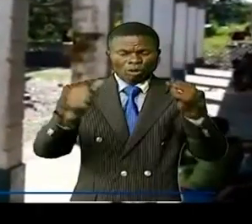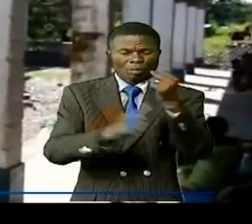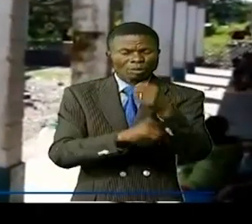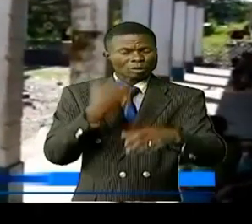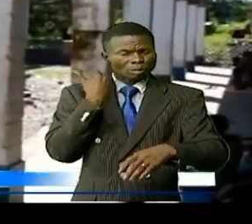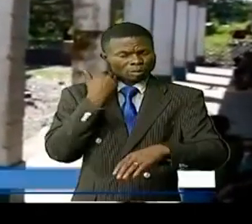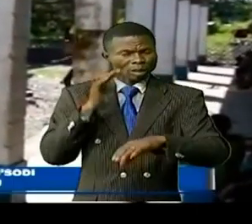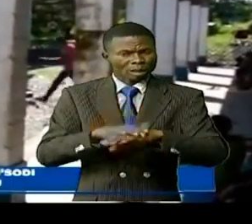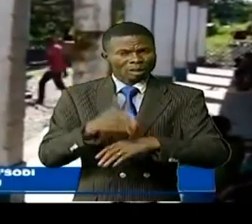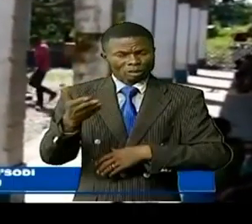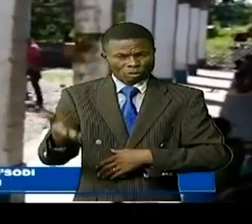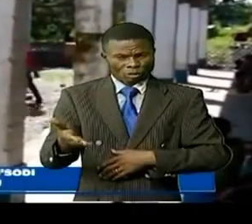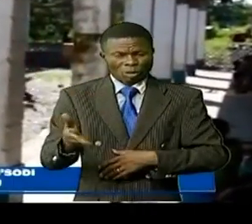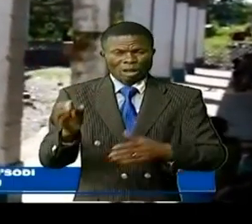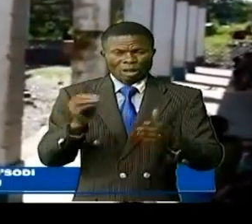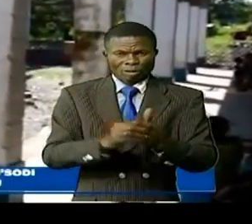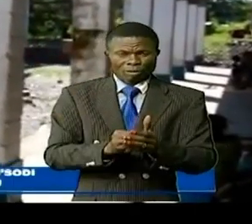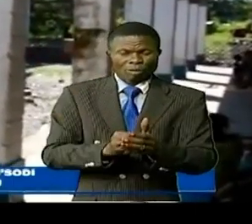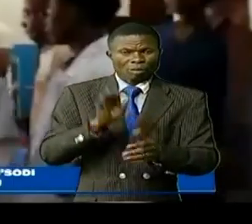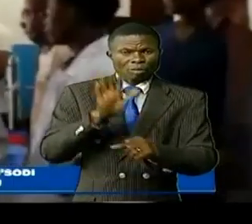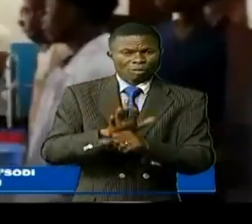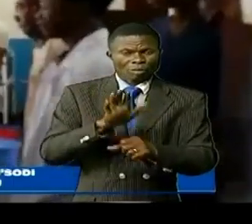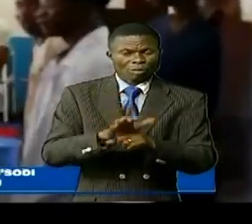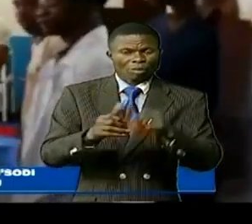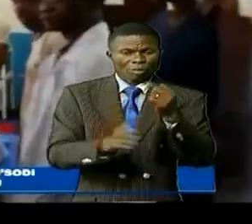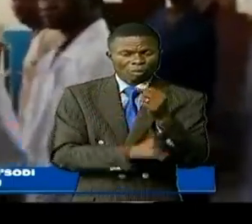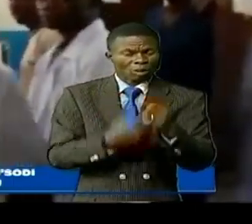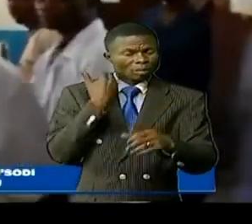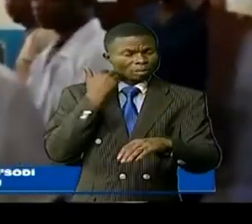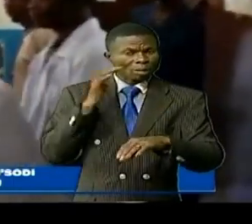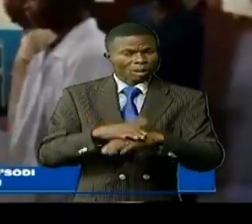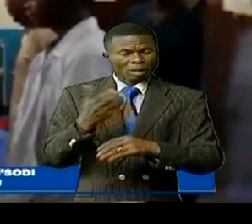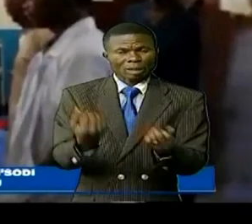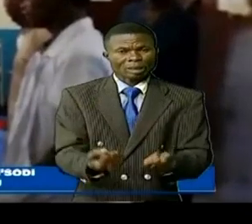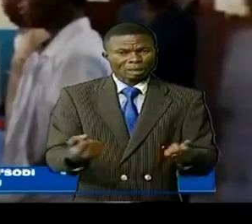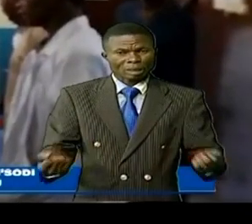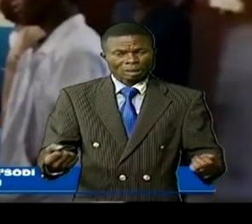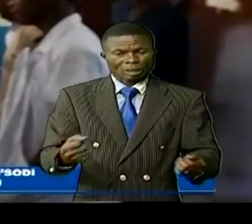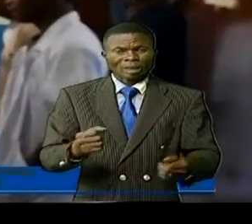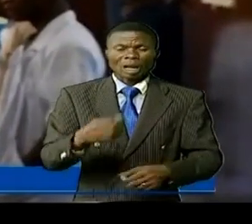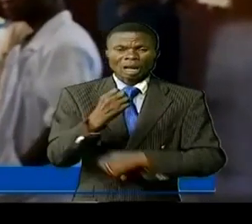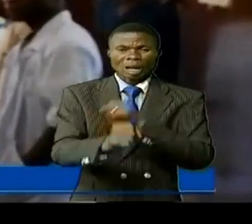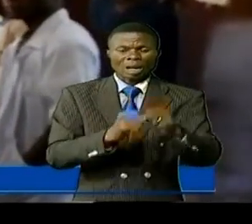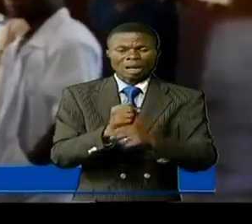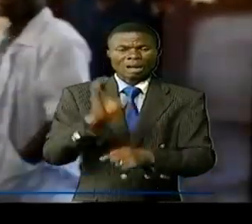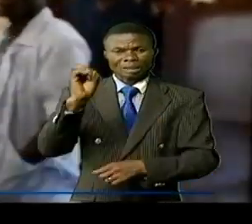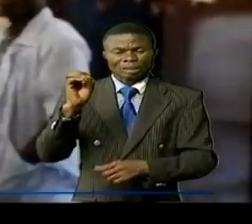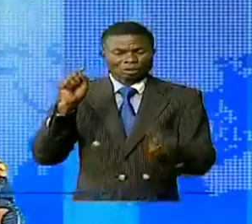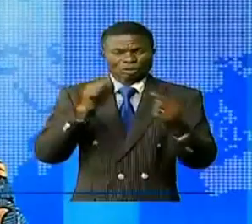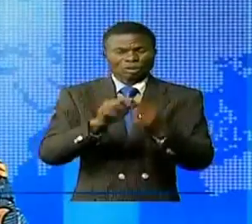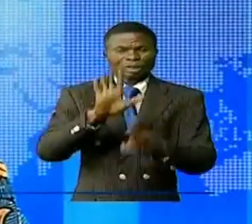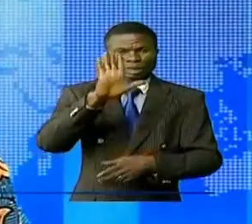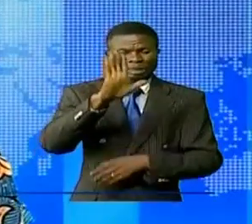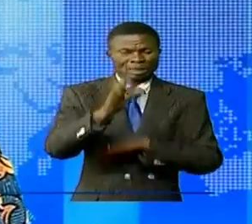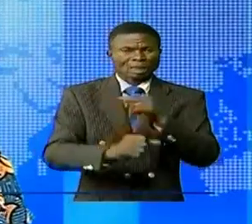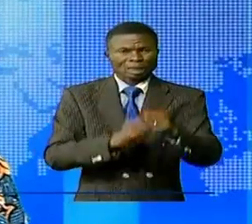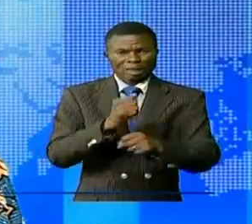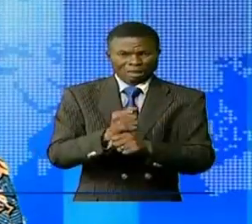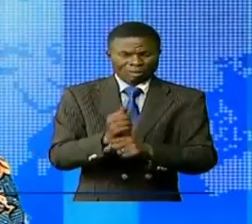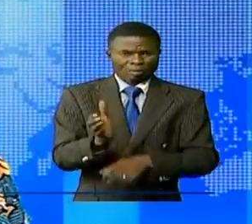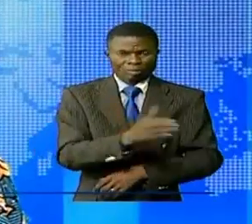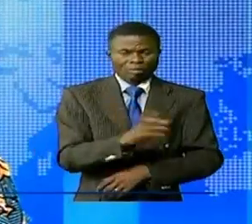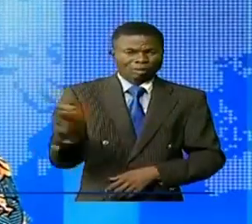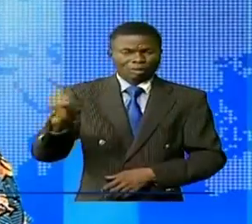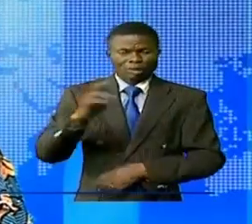vies. Signalons que la plupart des victimes sont des enfants de 0 à 5 ans. Au Kasaï